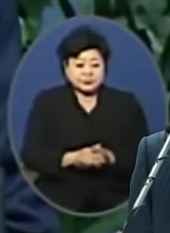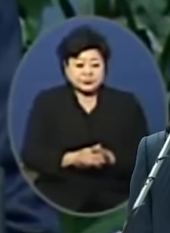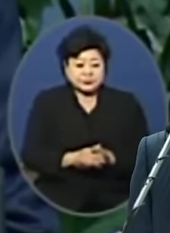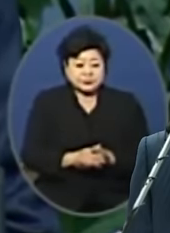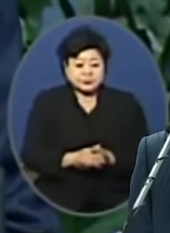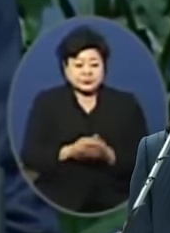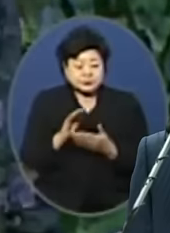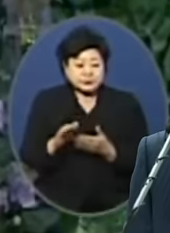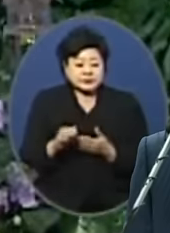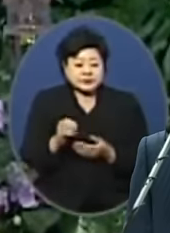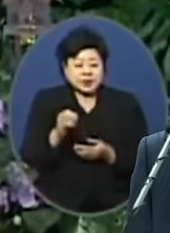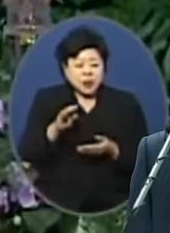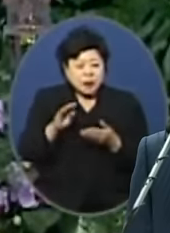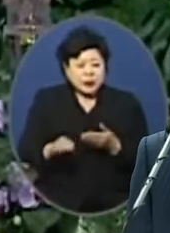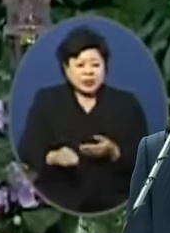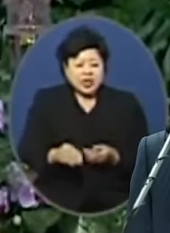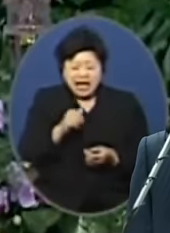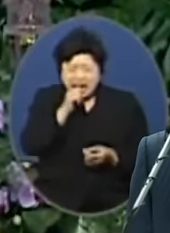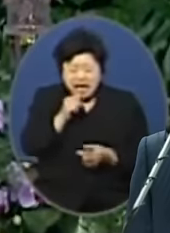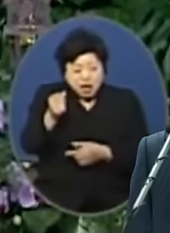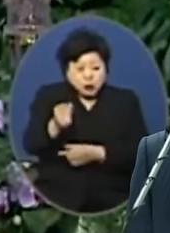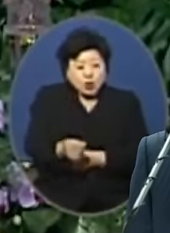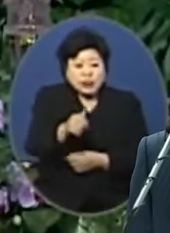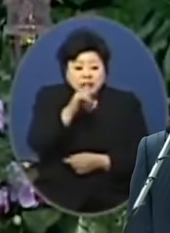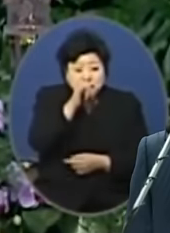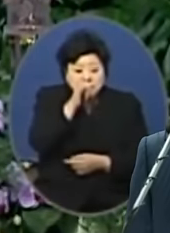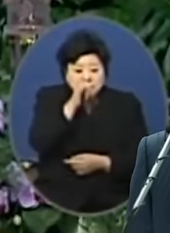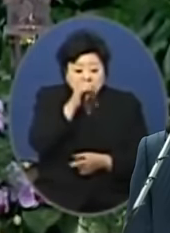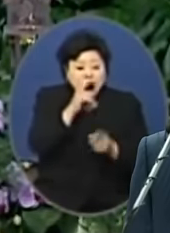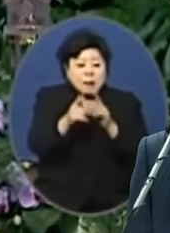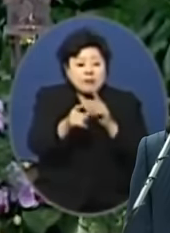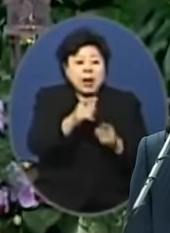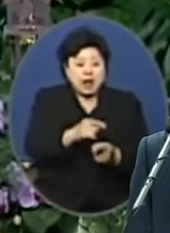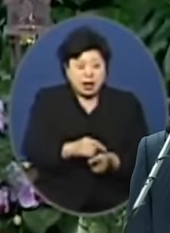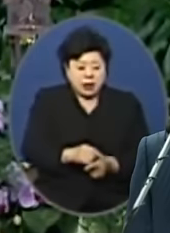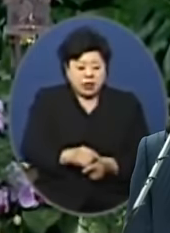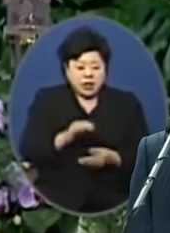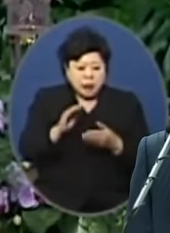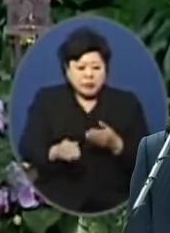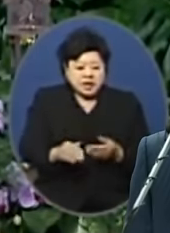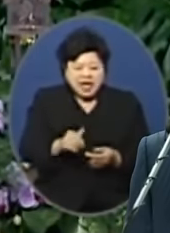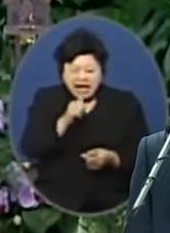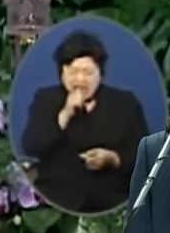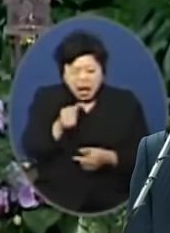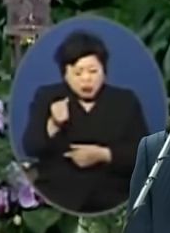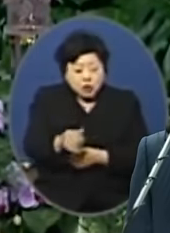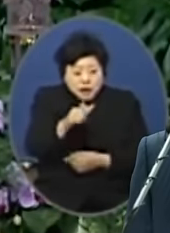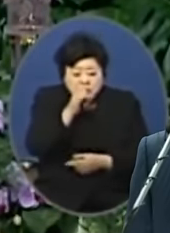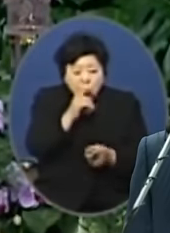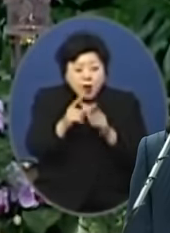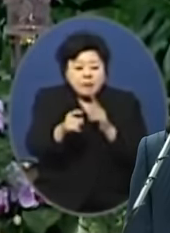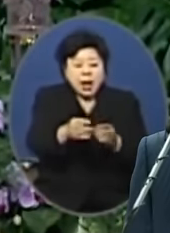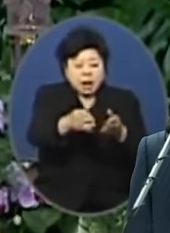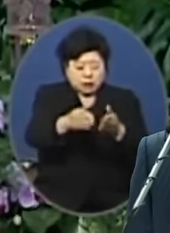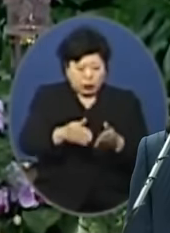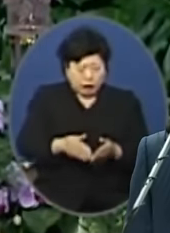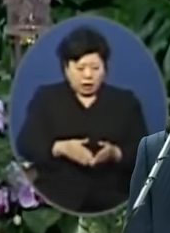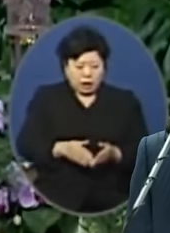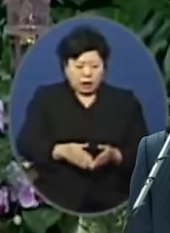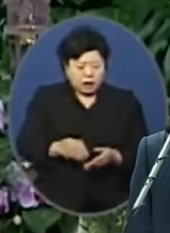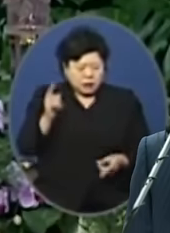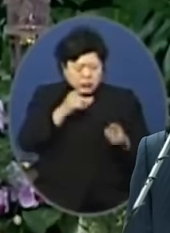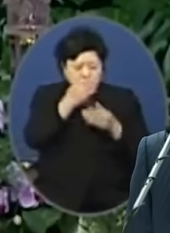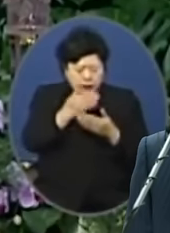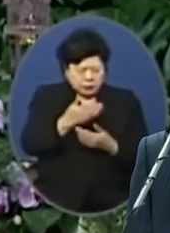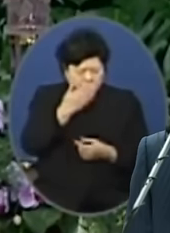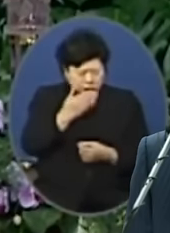또 그 외에도 보면 혀 아래에 도끼가 들어있다. 말을 하는데 혀 밑에 도끼가 들어있으니까 그 말을 통해서 깊은 상처를